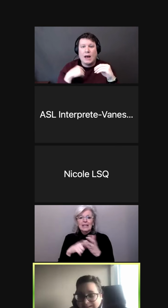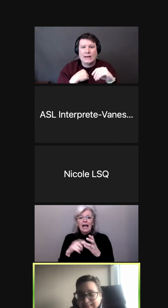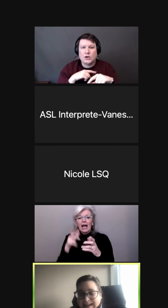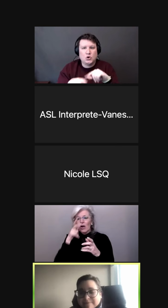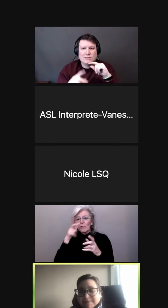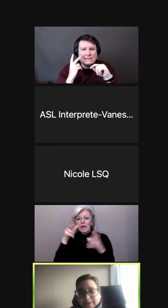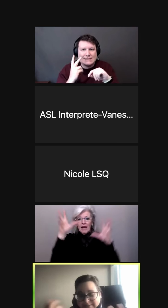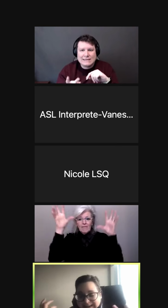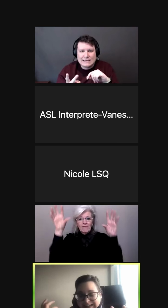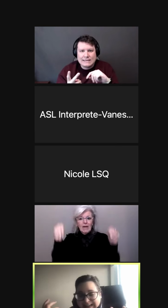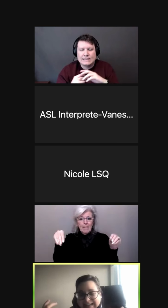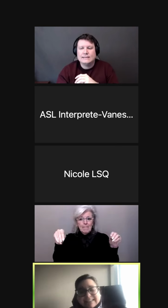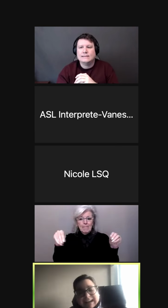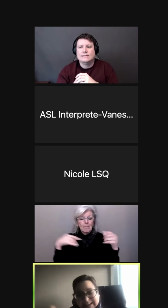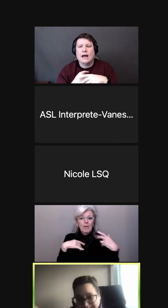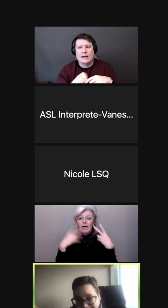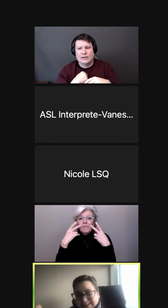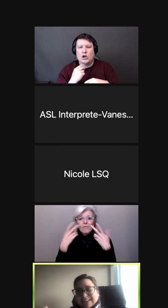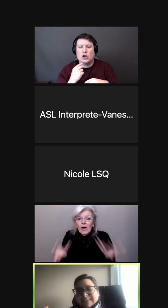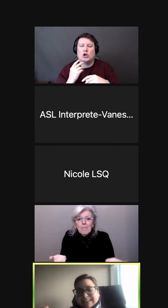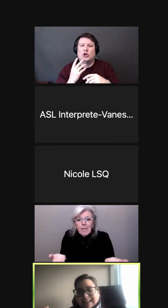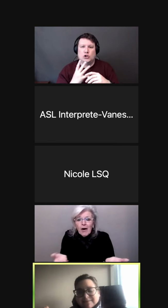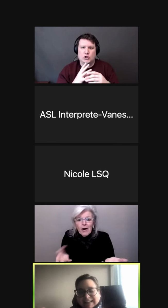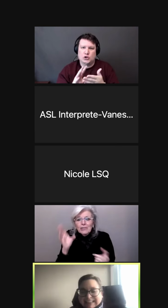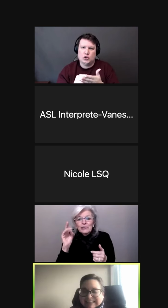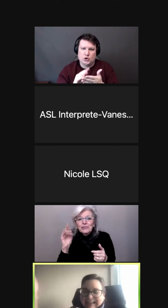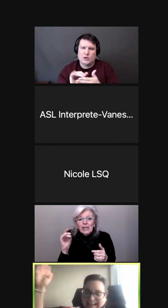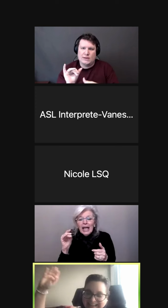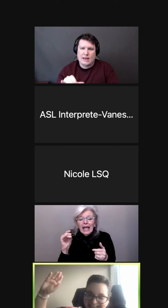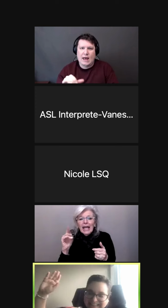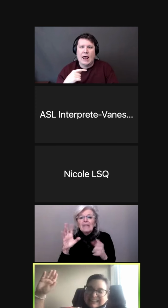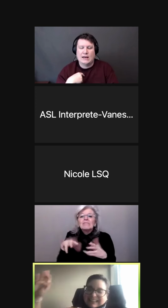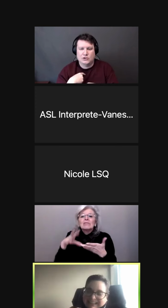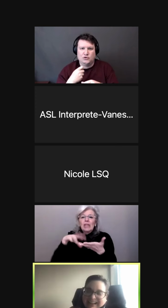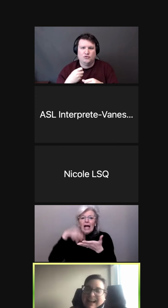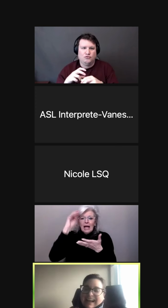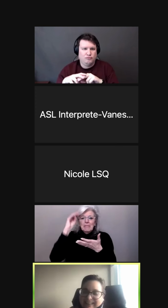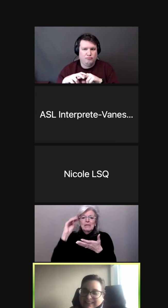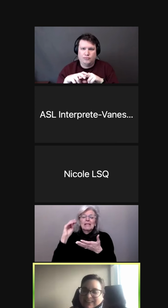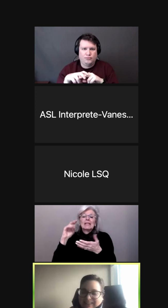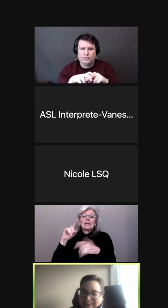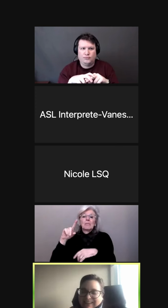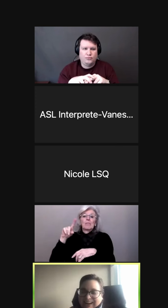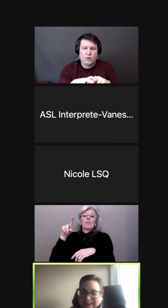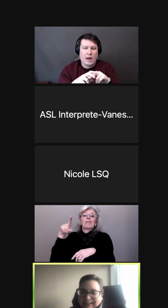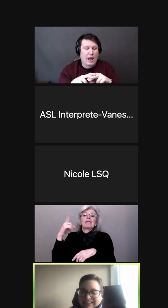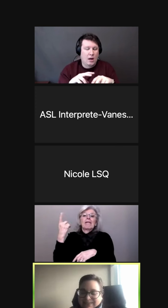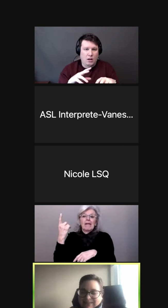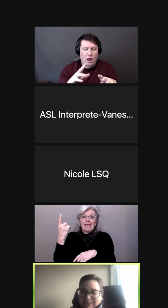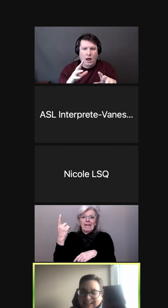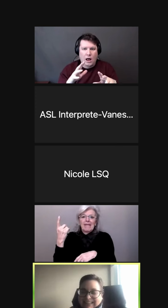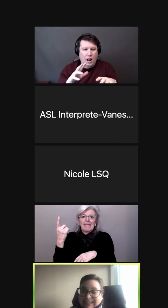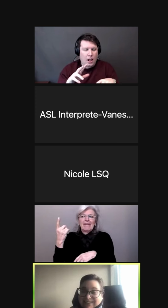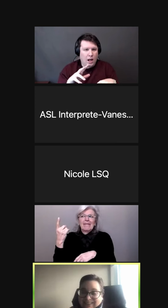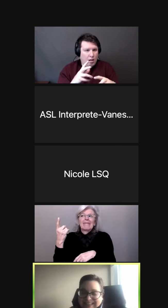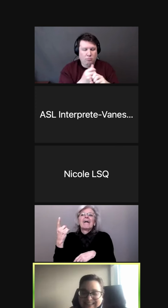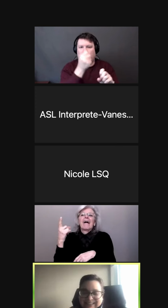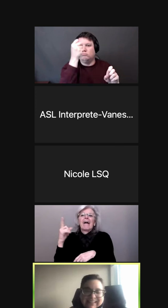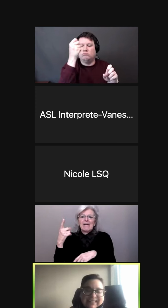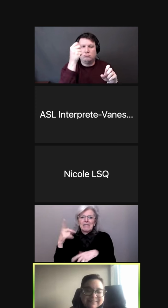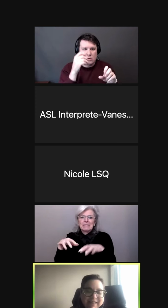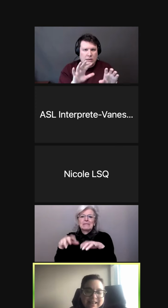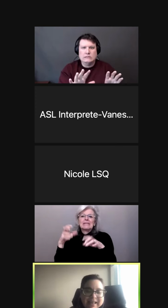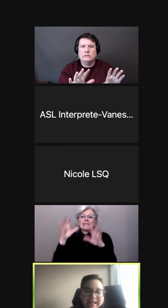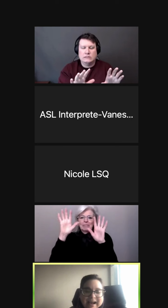éteintes que je ne voyais pas. Je l'ai appris lors de la première et j'ai vécu